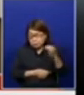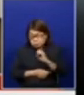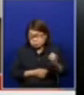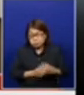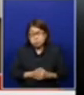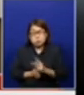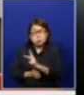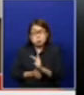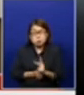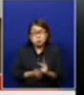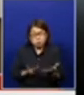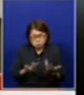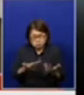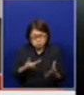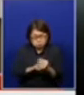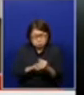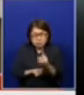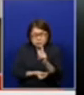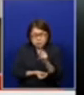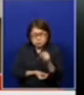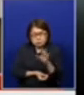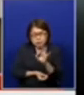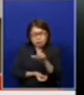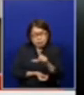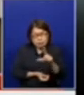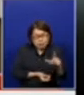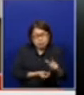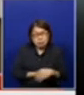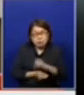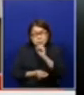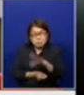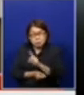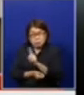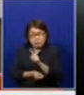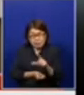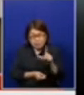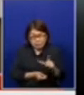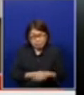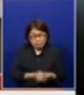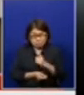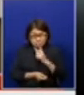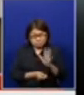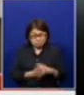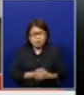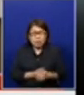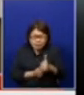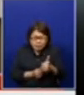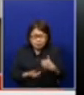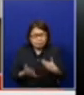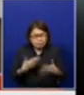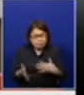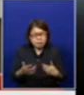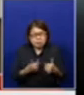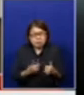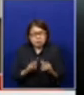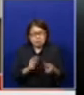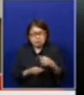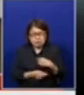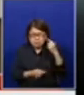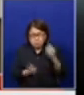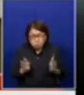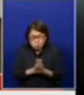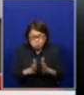ถึง 1.9 ล้านล้านจะมาบอกว่า1ล้านล้านผมก็ไม่เถียงแต่ผมมองแล้ว 1.9 ล้านล้